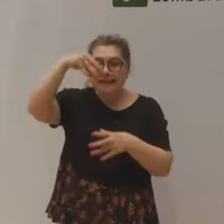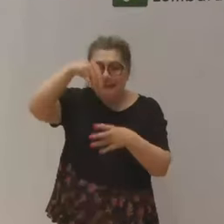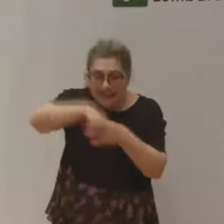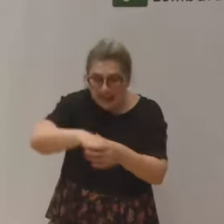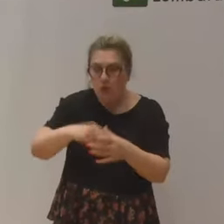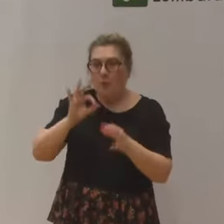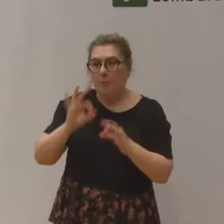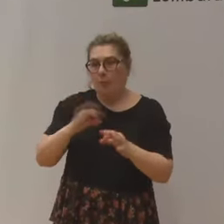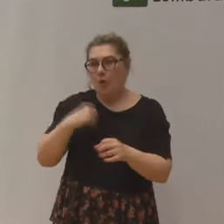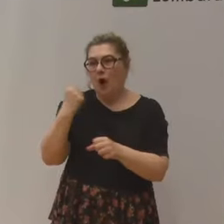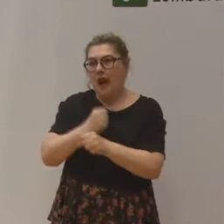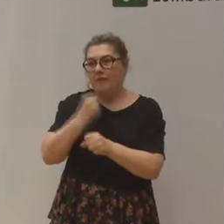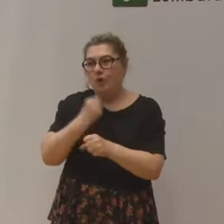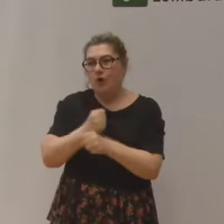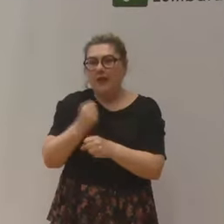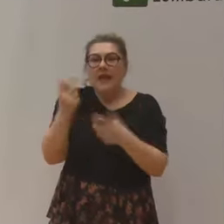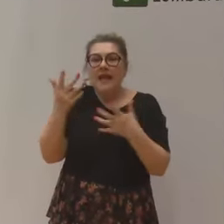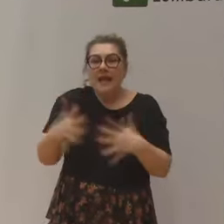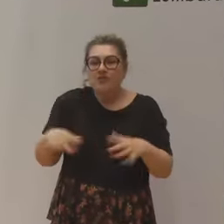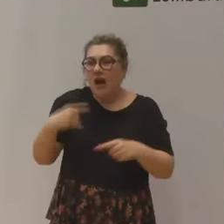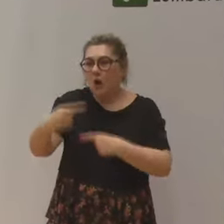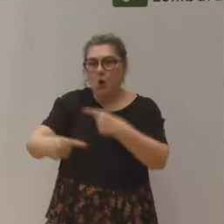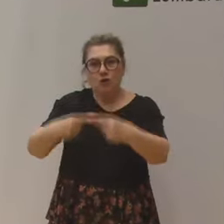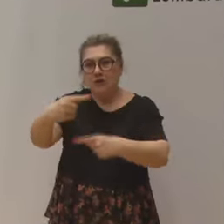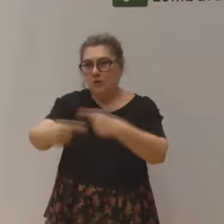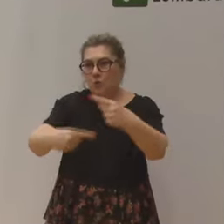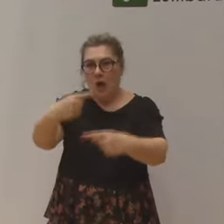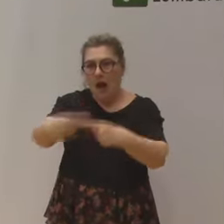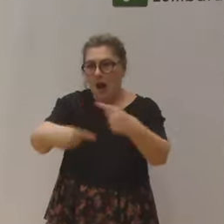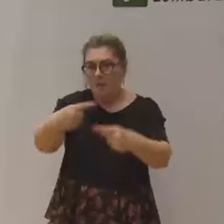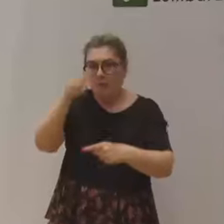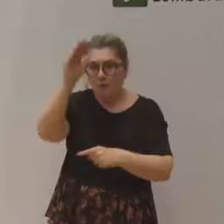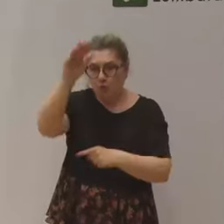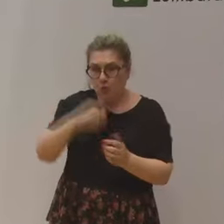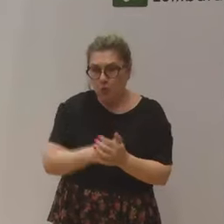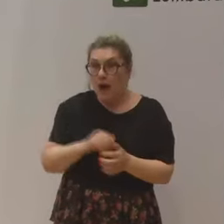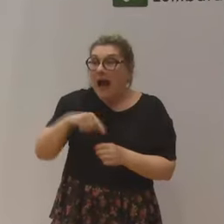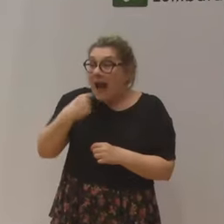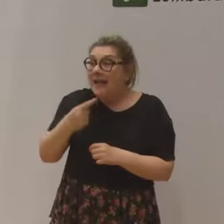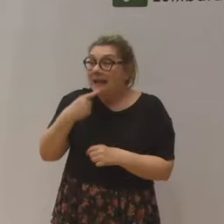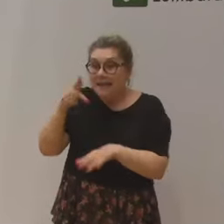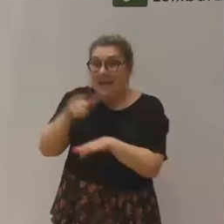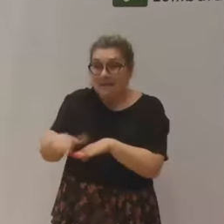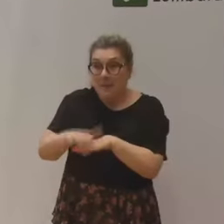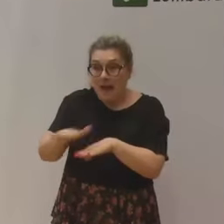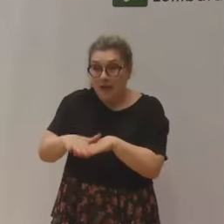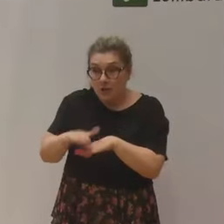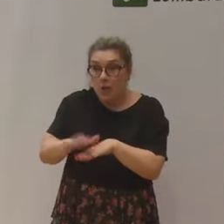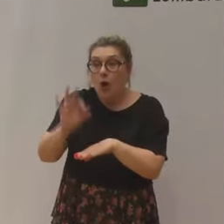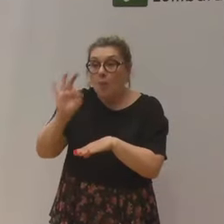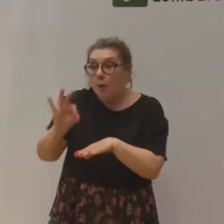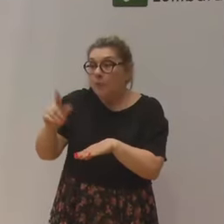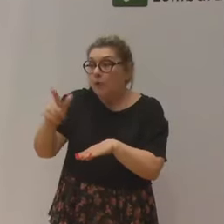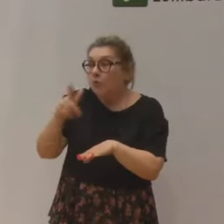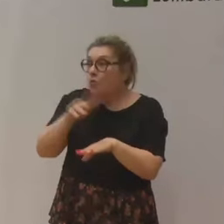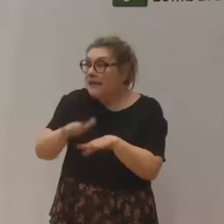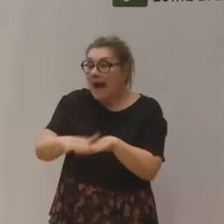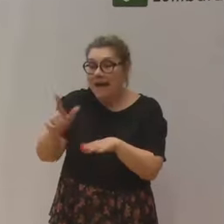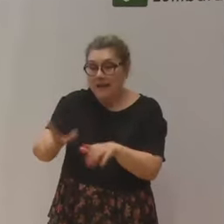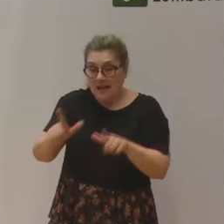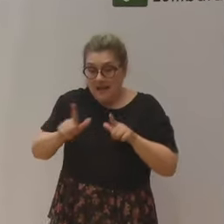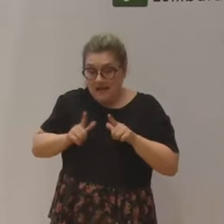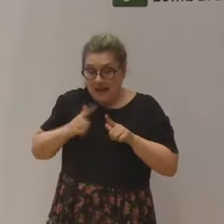lavori che sicuramente continueremo a fare, anche per gli addetti ai lavori, proprio come uno strumento